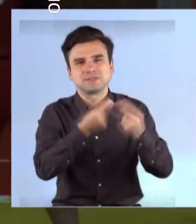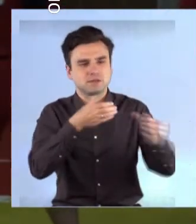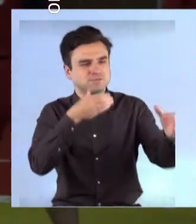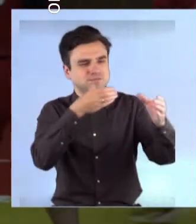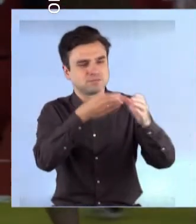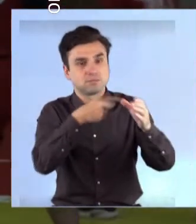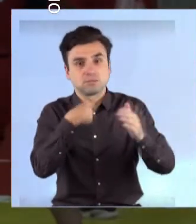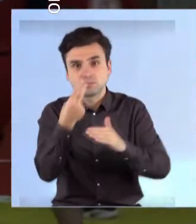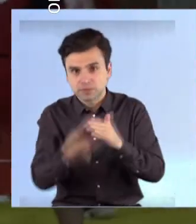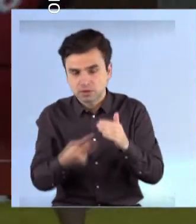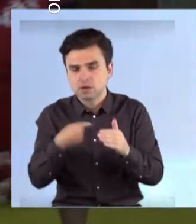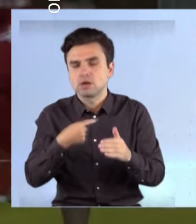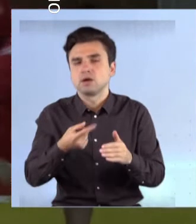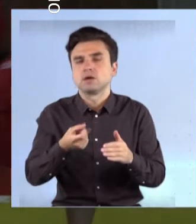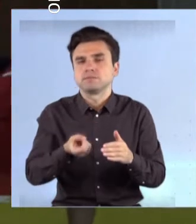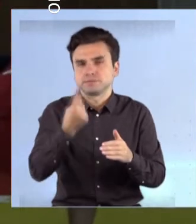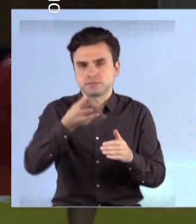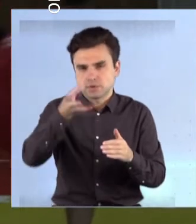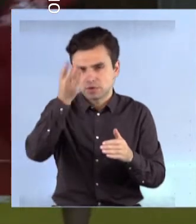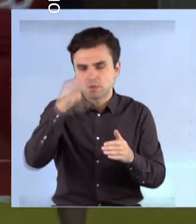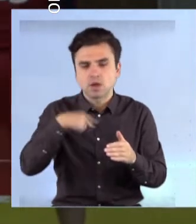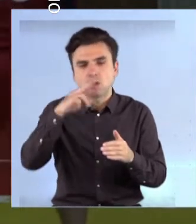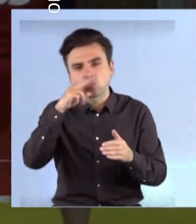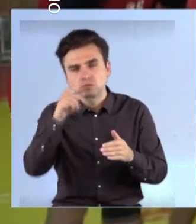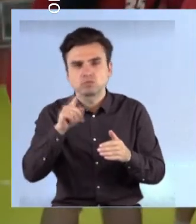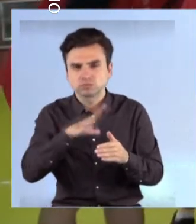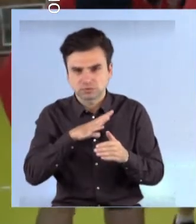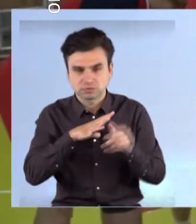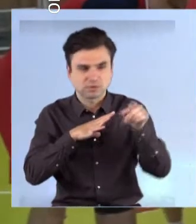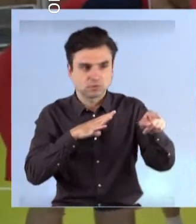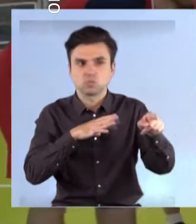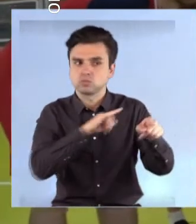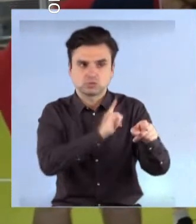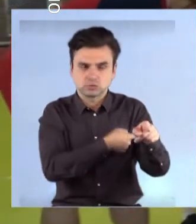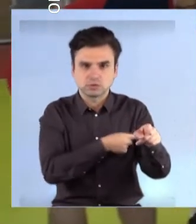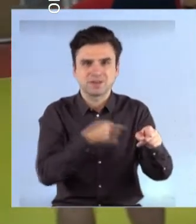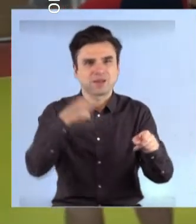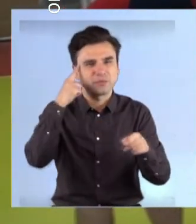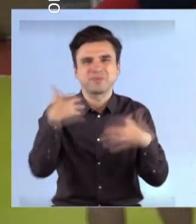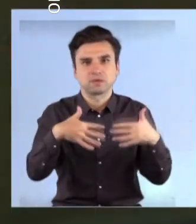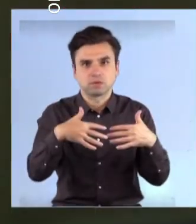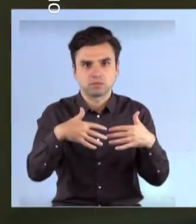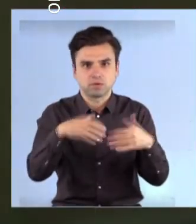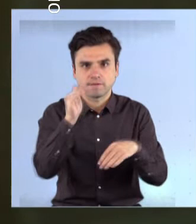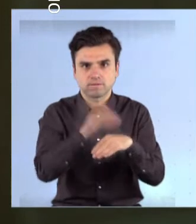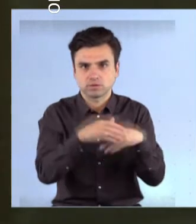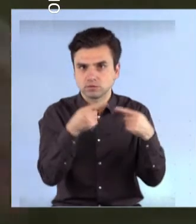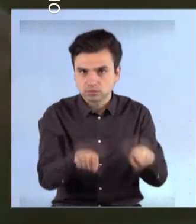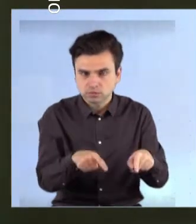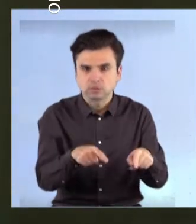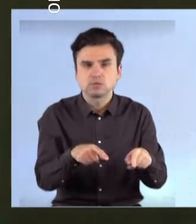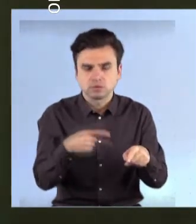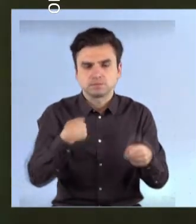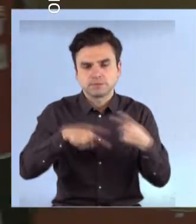достатньо високого рівня. Хотілося б теж з ними зіграти на достатньо високому рівні. Самі гравці клубу свої слабкі сторони знають. Говорять,